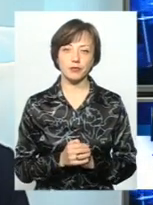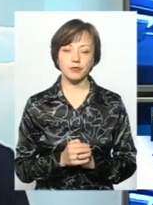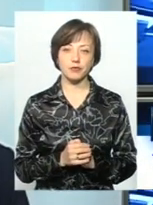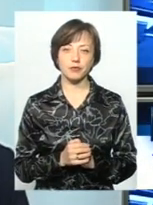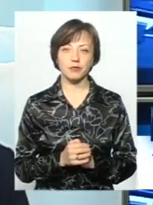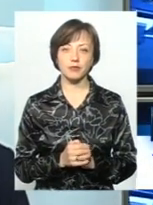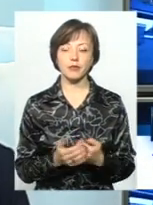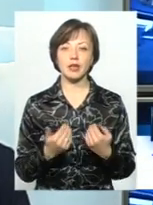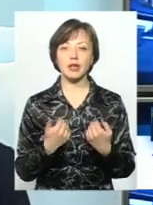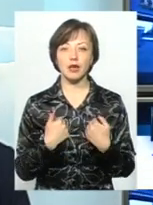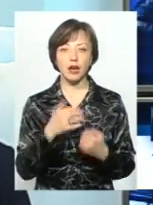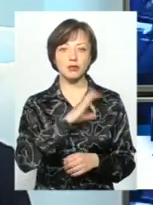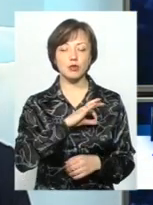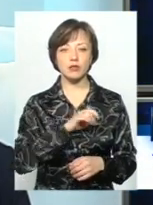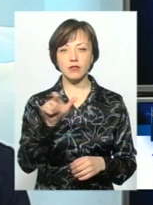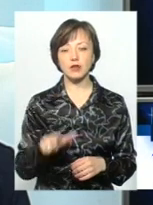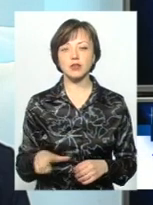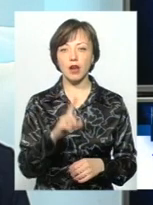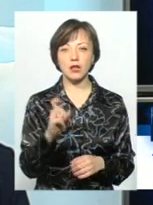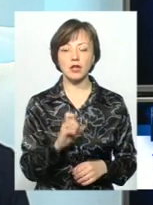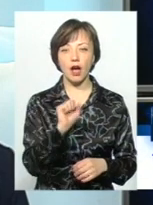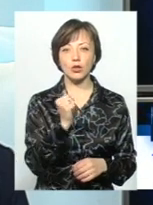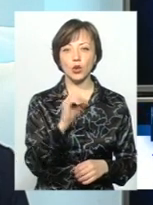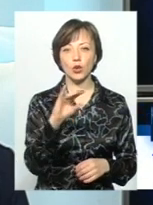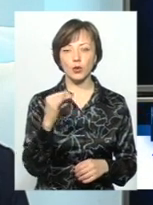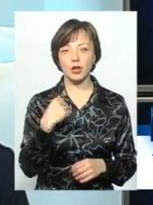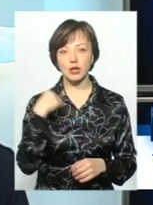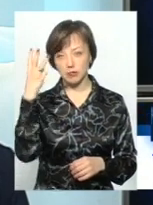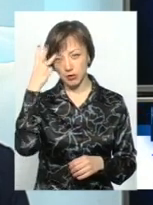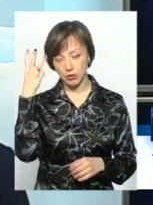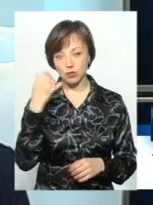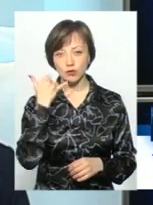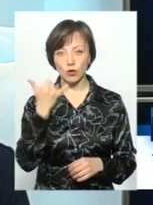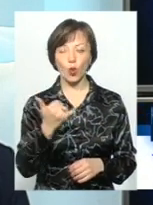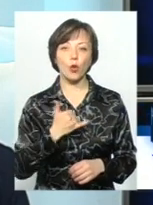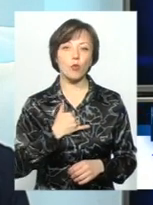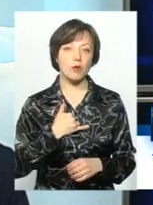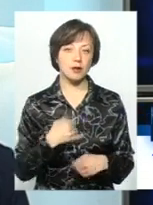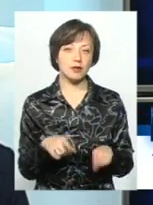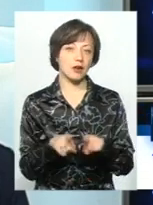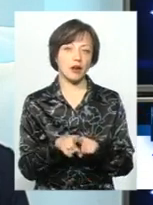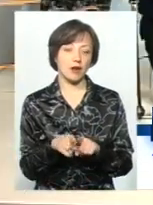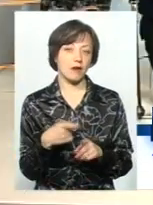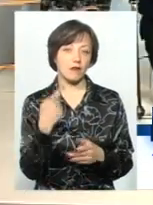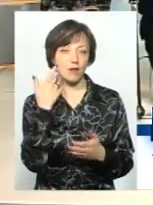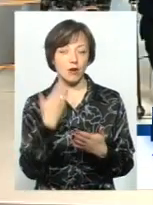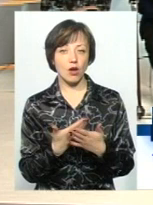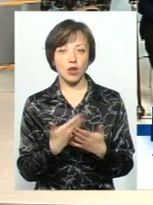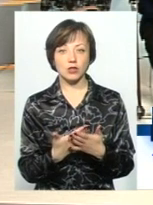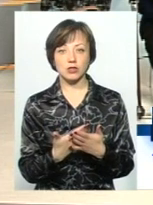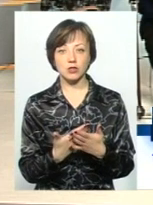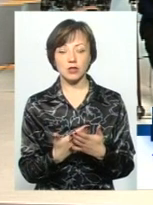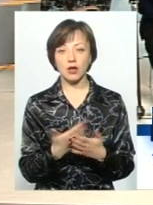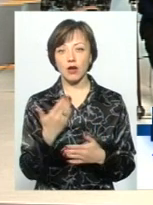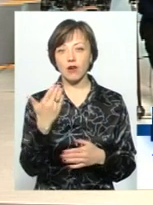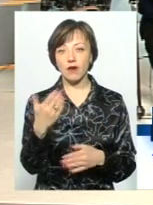Це споживач газу Анатолій Юрійович, я дзвоню з Хмельницького. От в мене складається таке враження, від вас ведучий